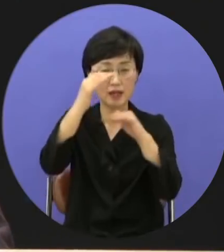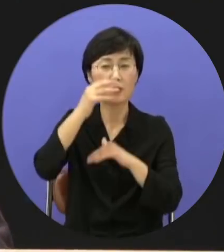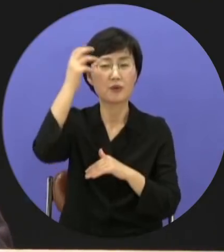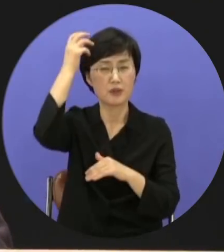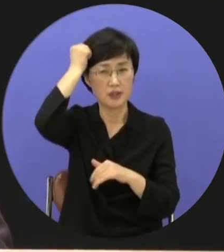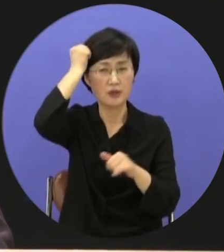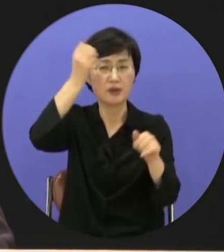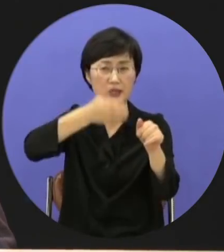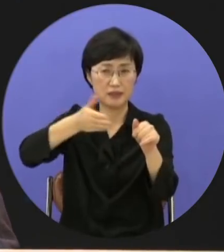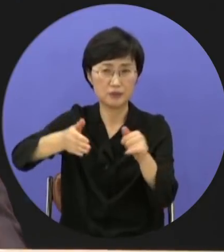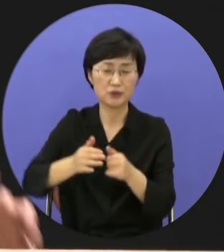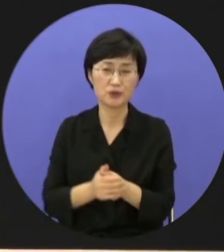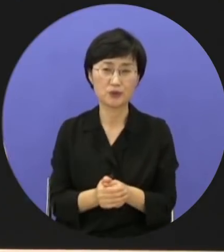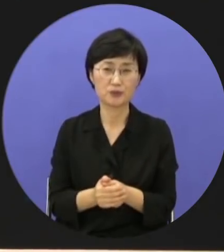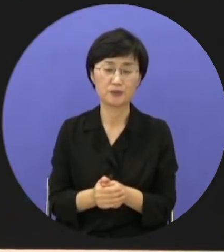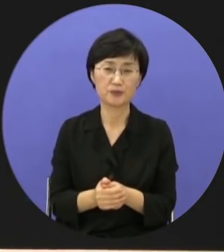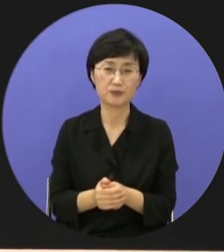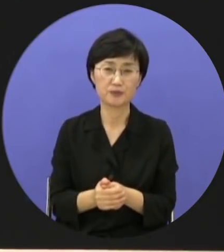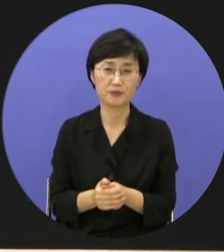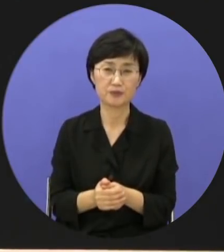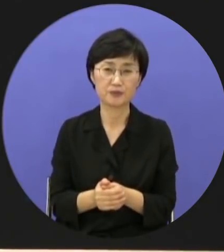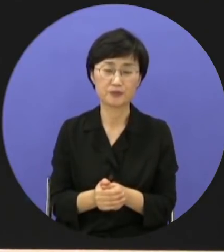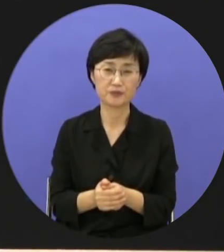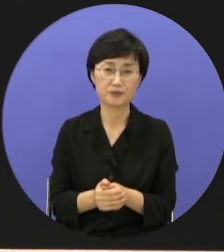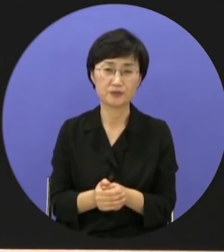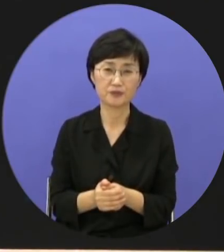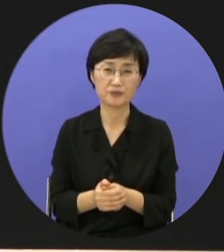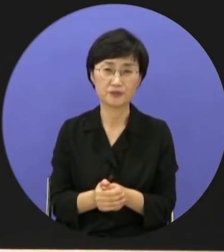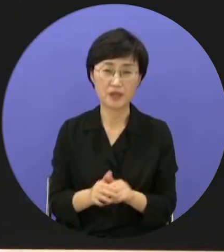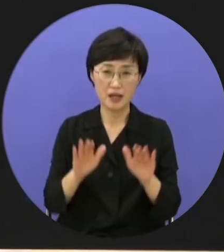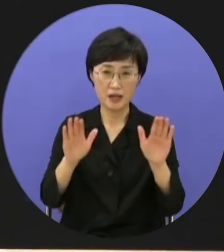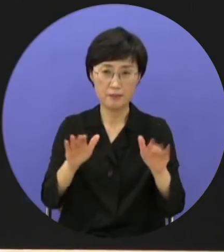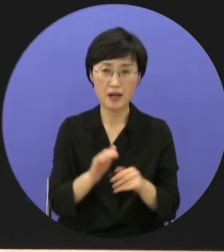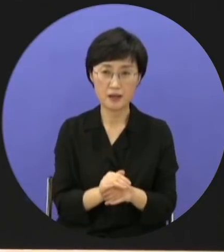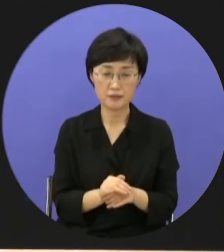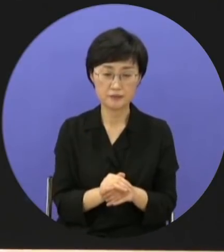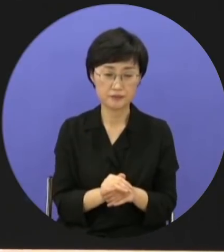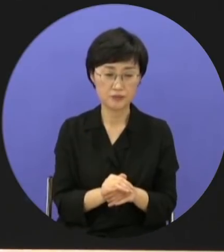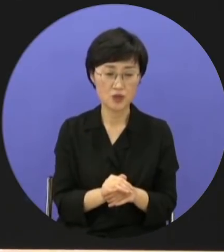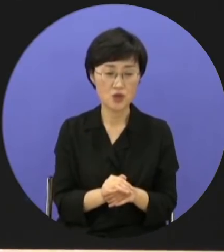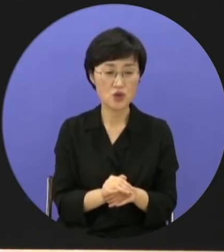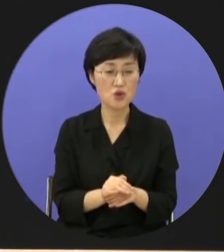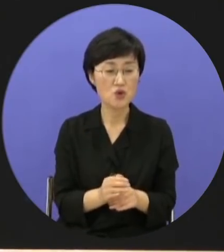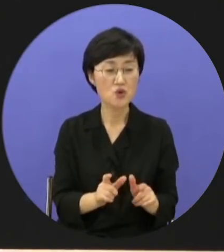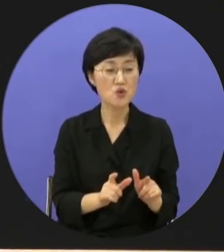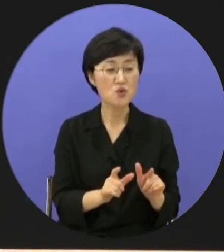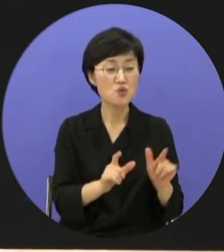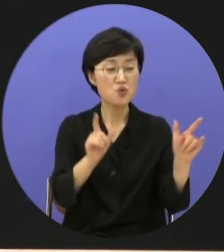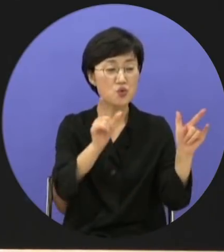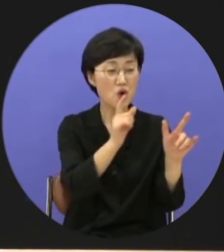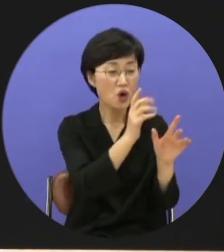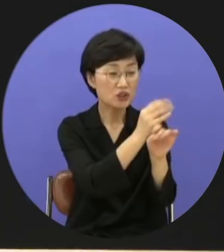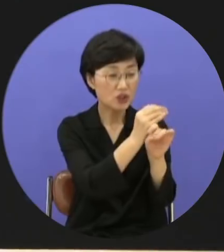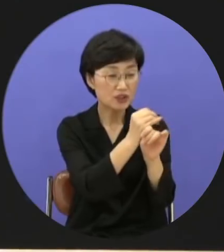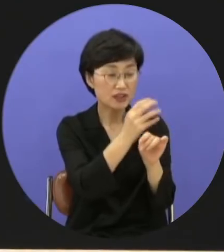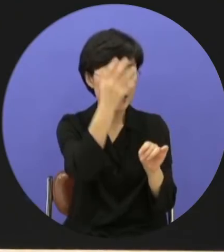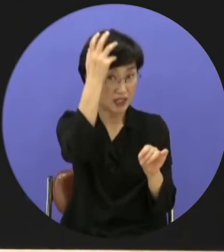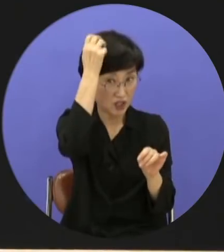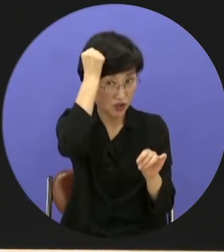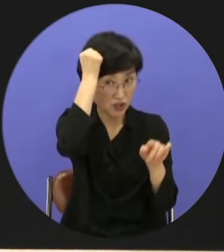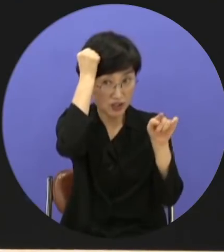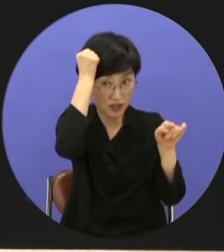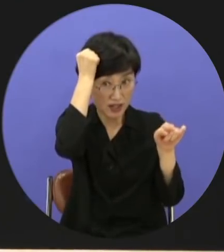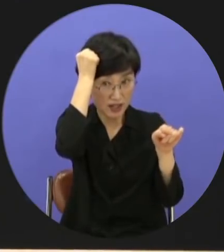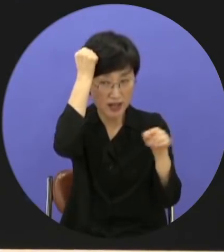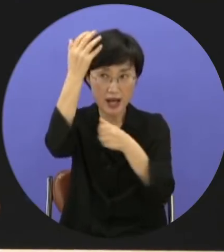must remember. 절기 지키는 거하고 임마누엘하고는 다른 얘기예요. And celebrating